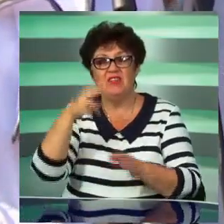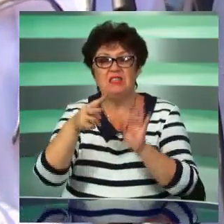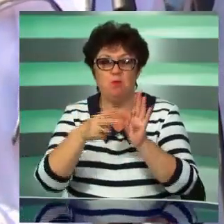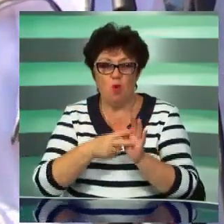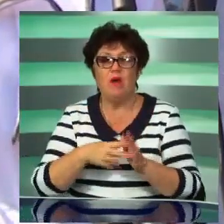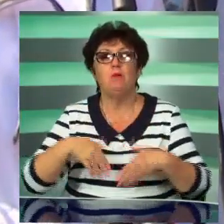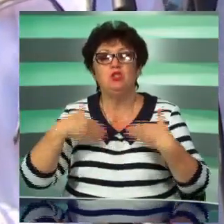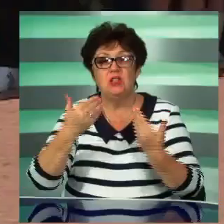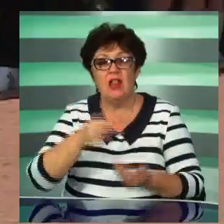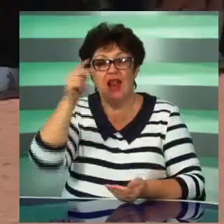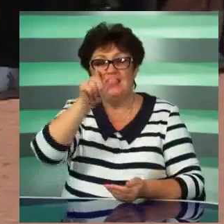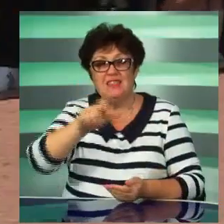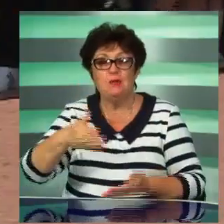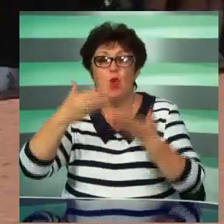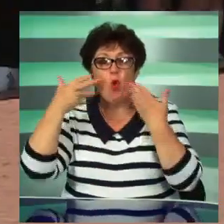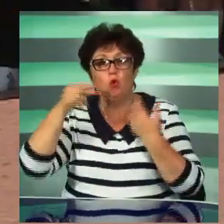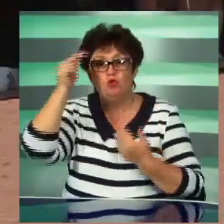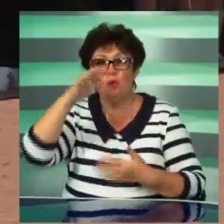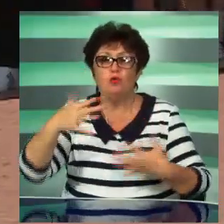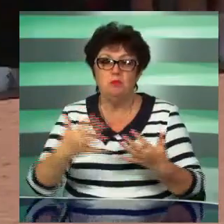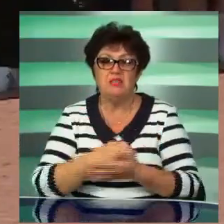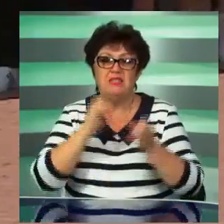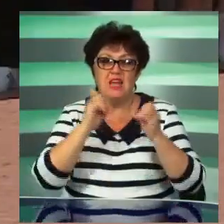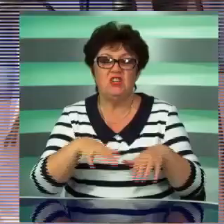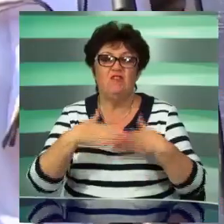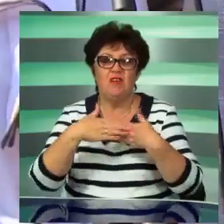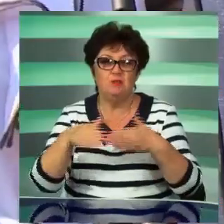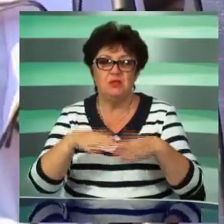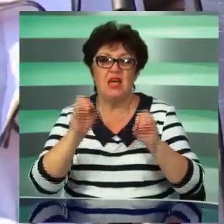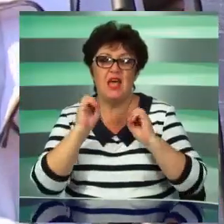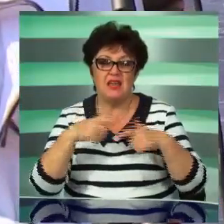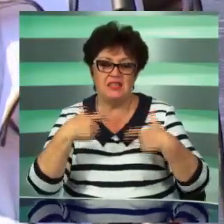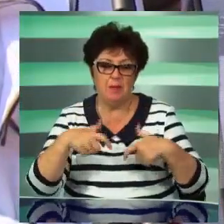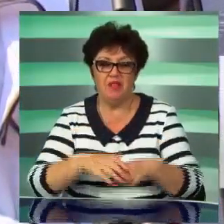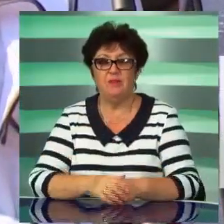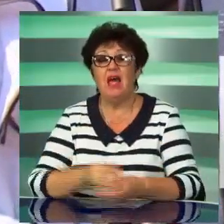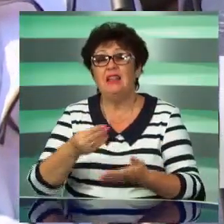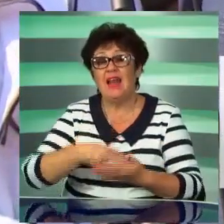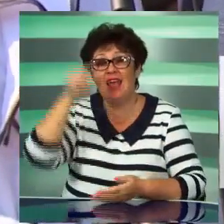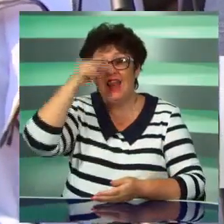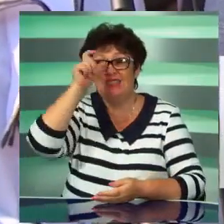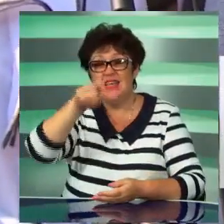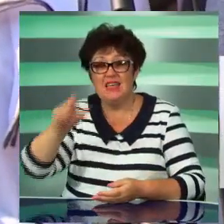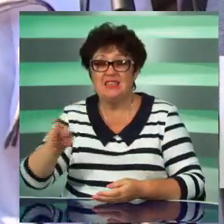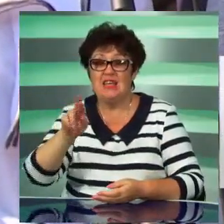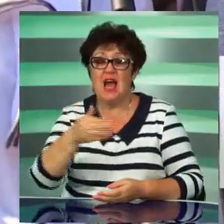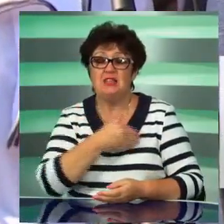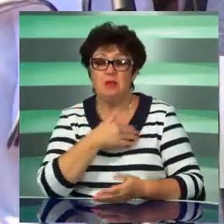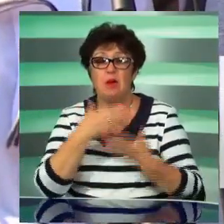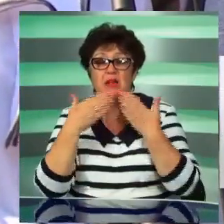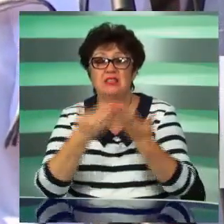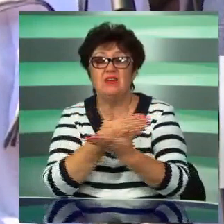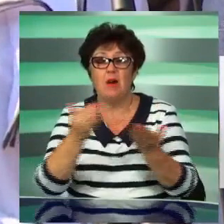27-го пожелал лицеистам легкой учебы и успешной сдачи выпускных экзаменов. Дорогие лицеисты, я бы хотел сегодня обратиться к